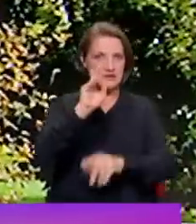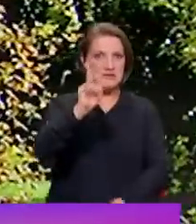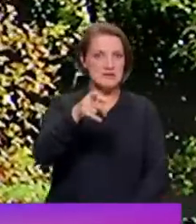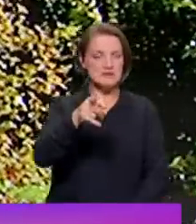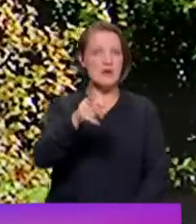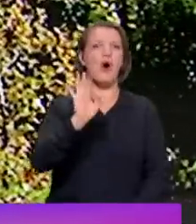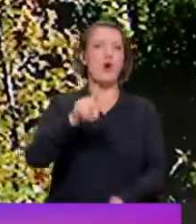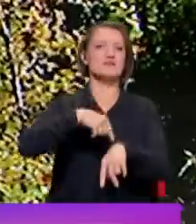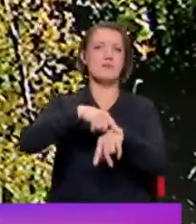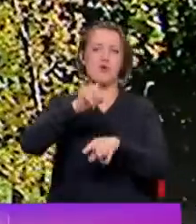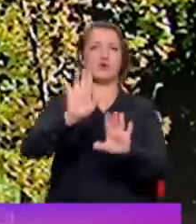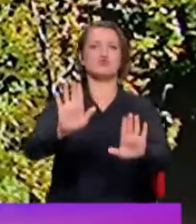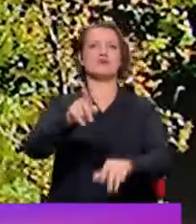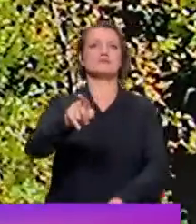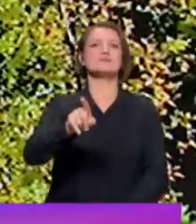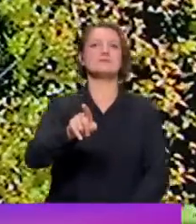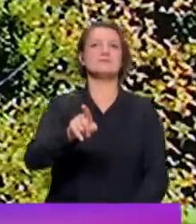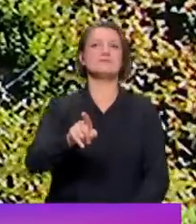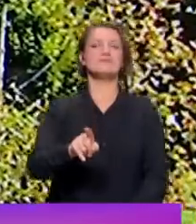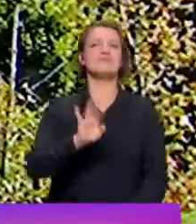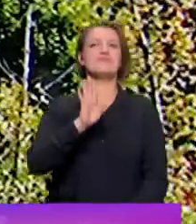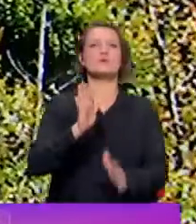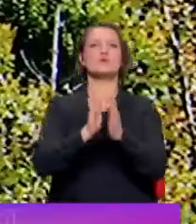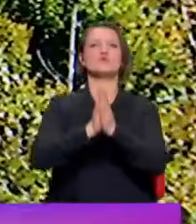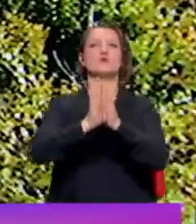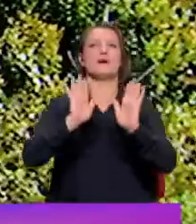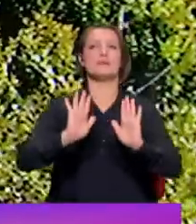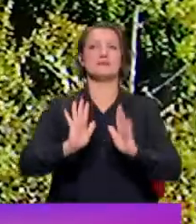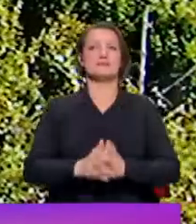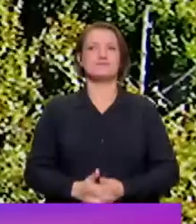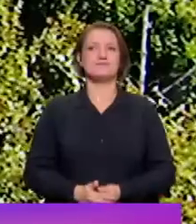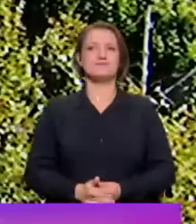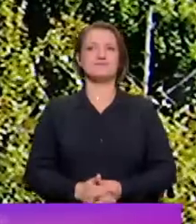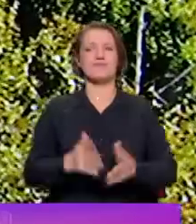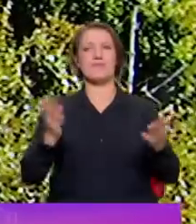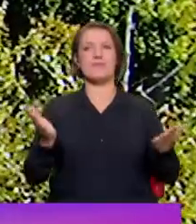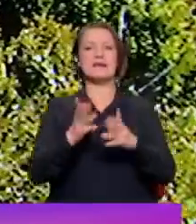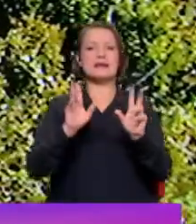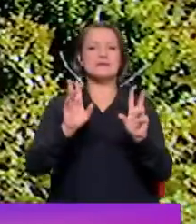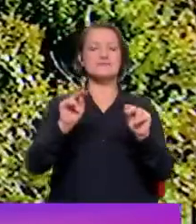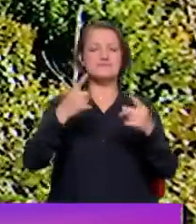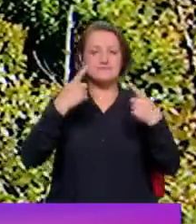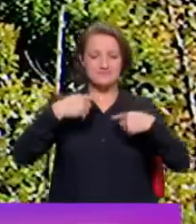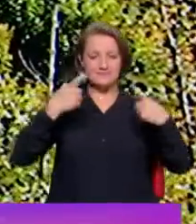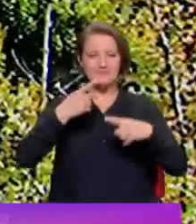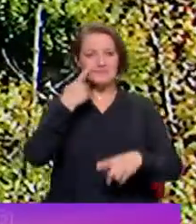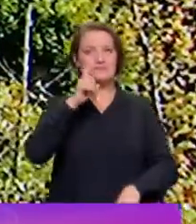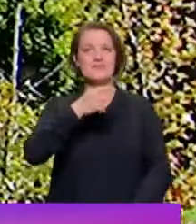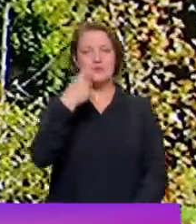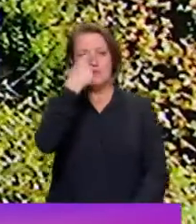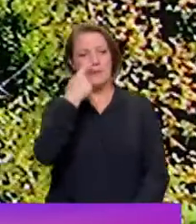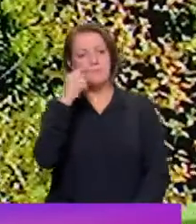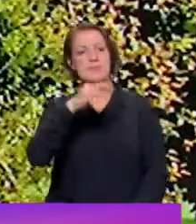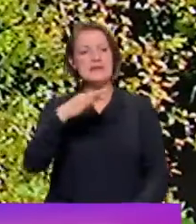zamanda o zaman orada bir duracaksınız Kusura bakmayınız Eğer yeterince bakımlı bulmuyorsun yüzüne dahi